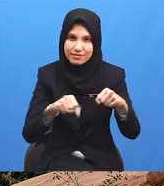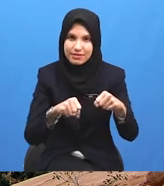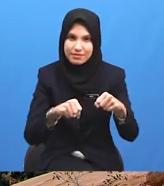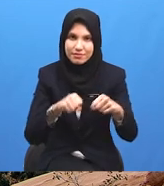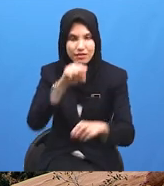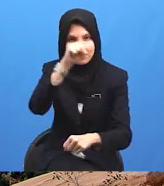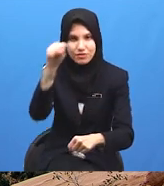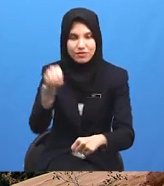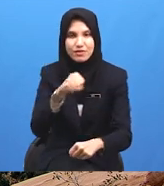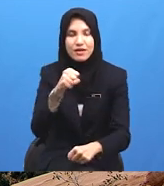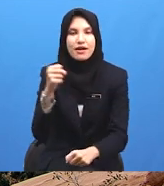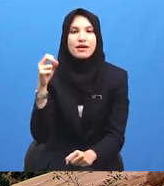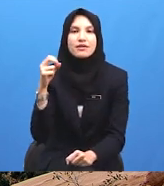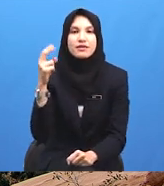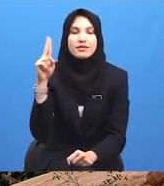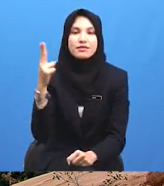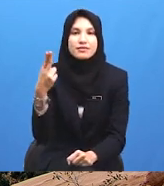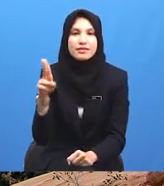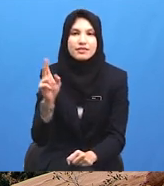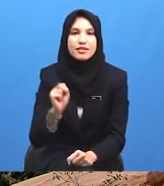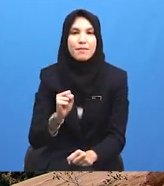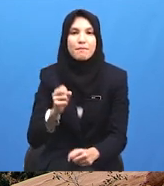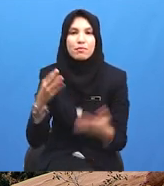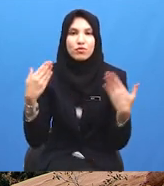mempunyai 8 planet sahaja.